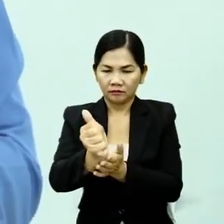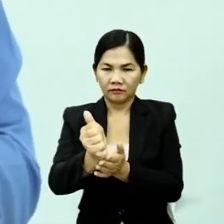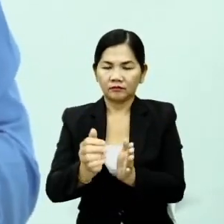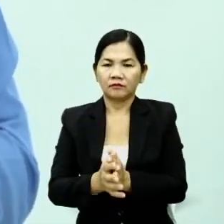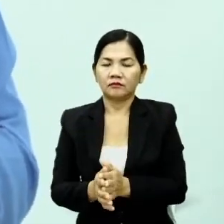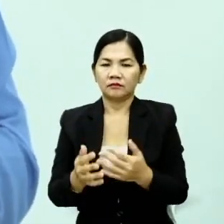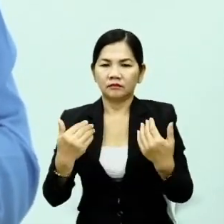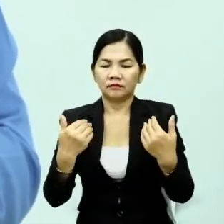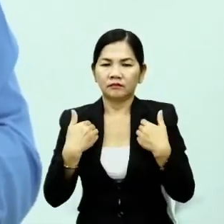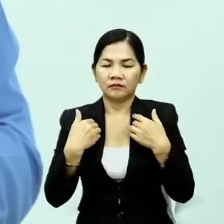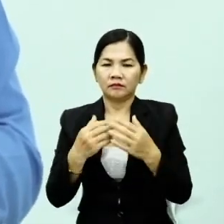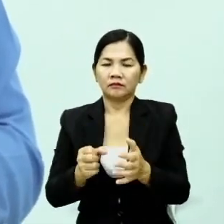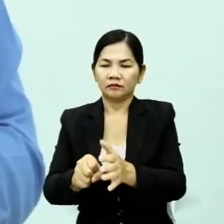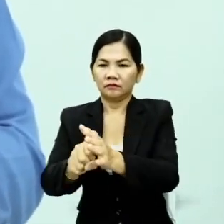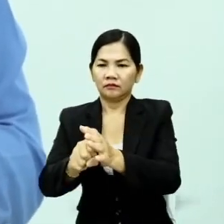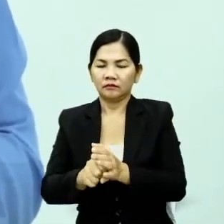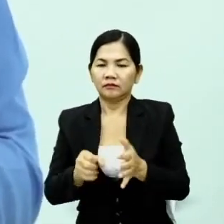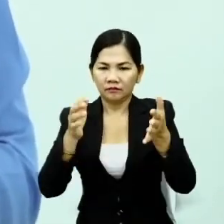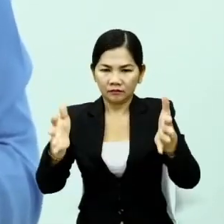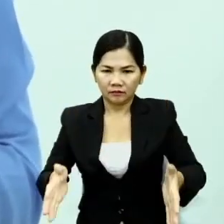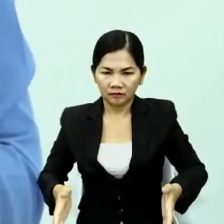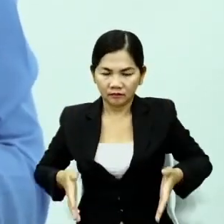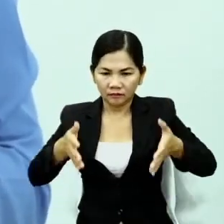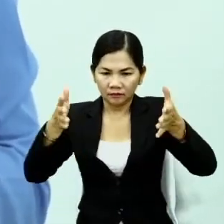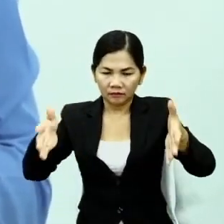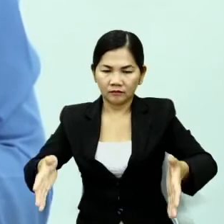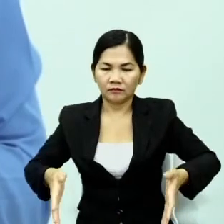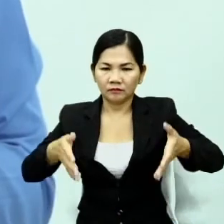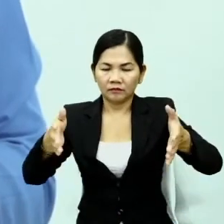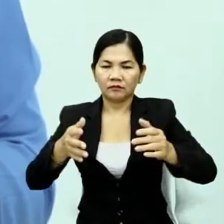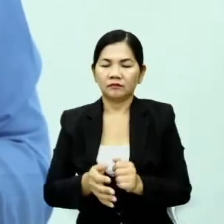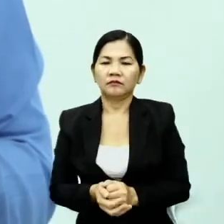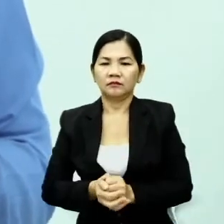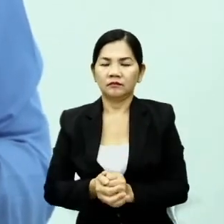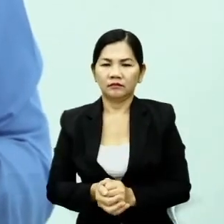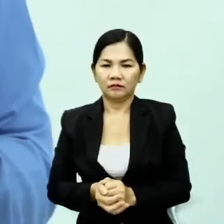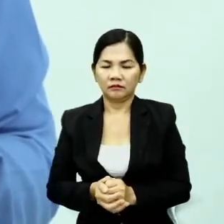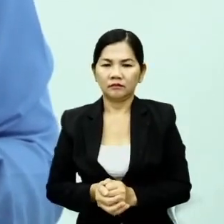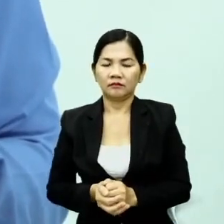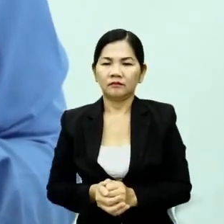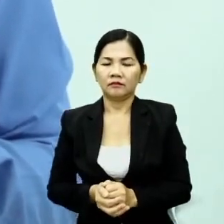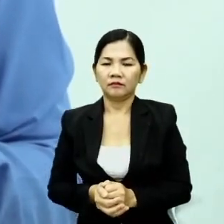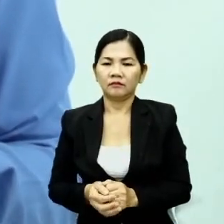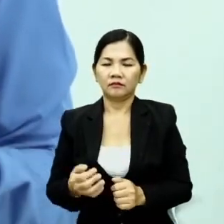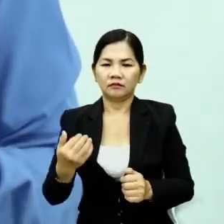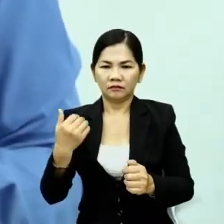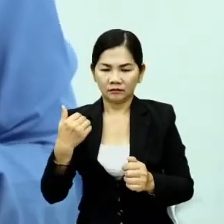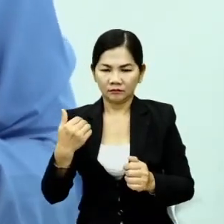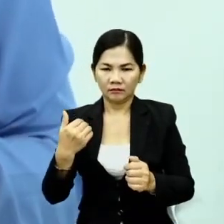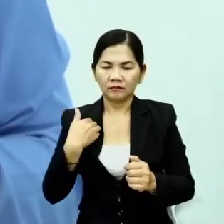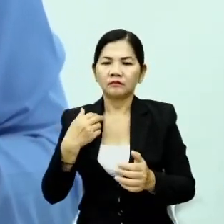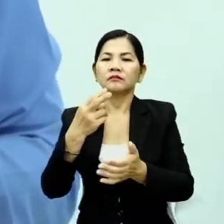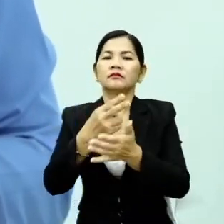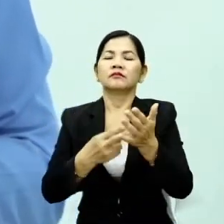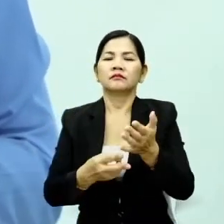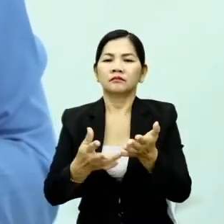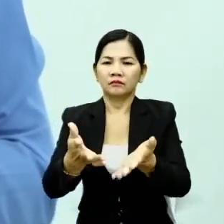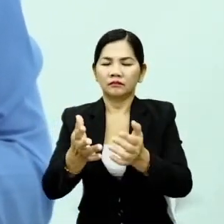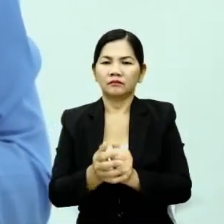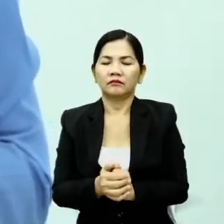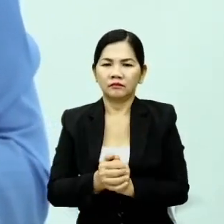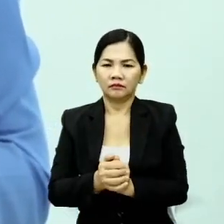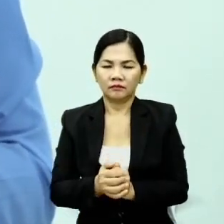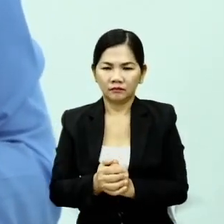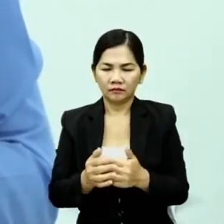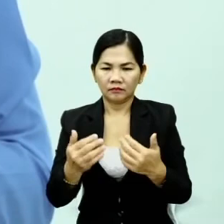chia ô rồi tê cha chua rồi hành chẳng tới nó cốn chà chẳng hay miền ở vậy tiệt tới cốn chà cái